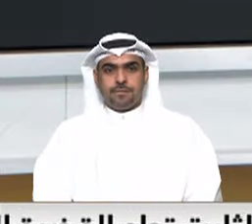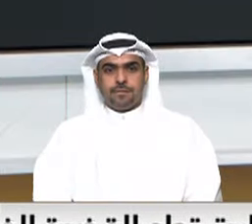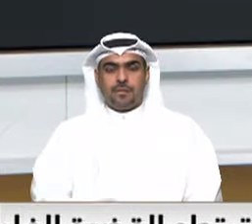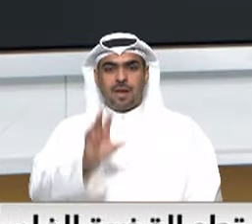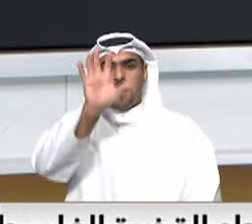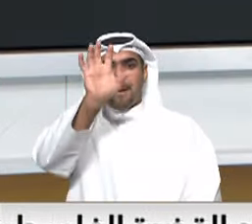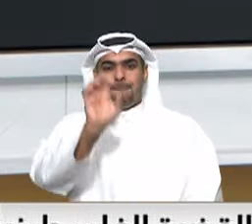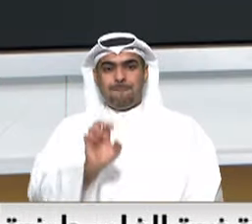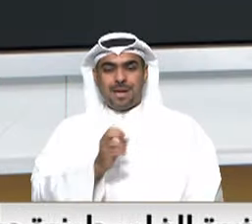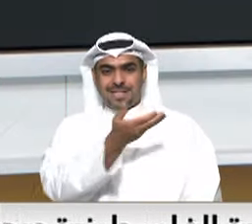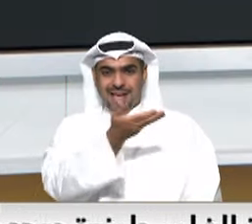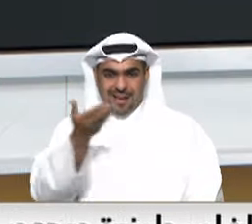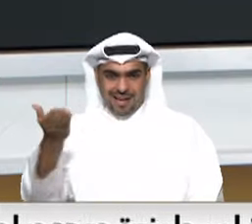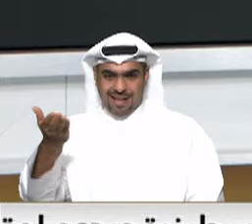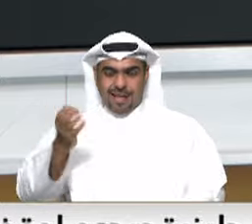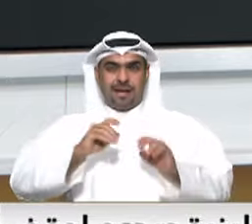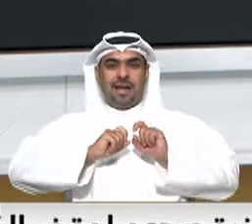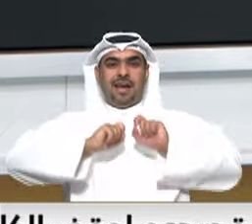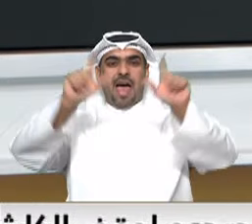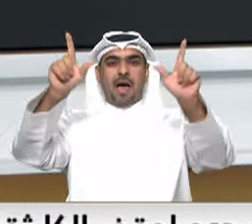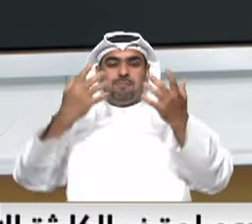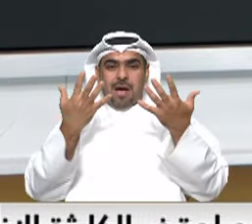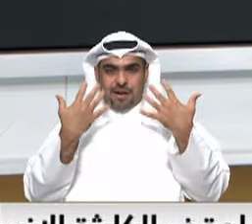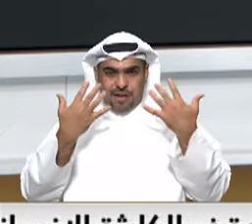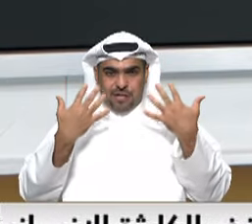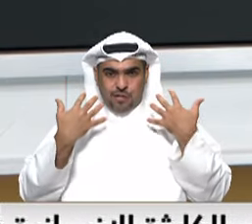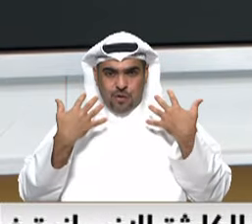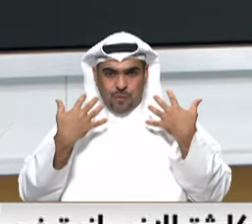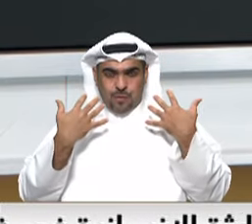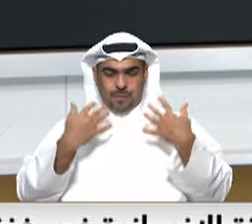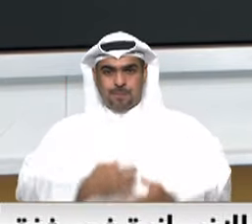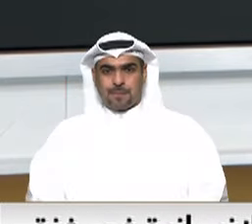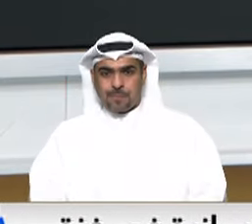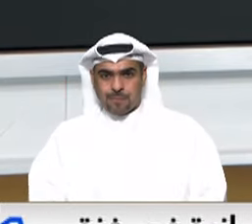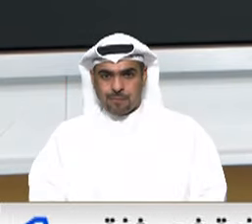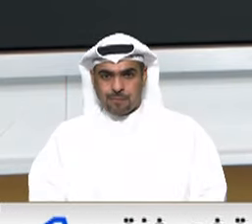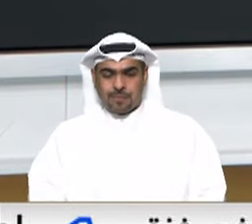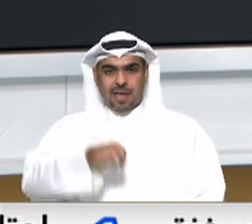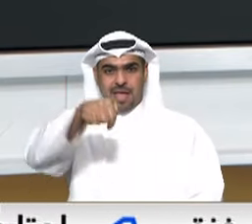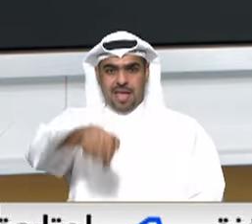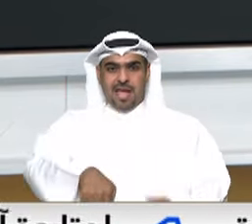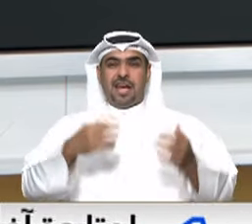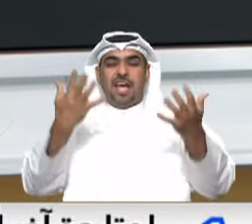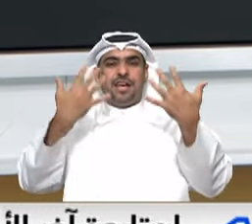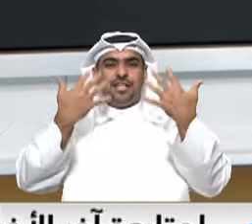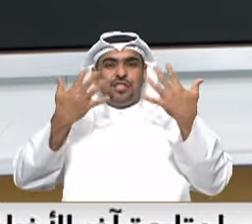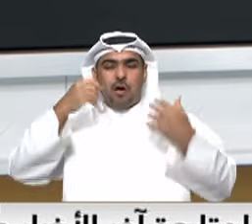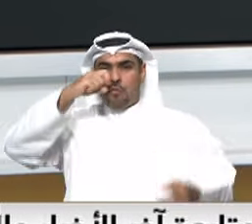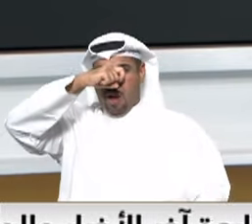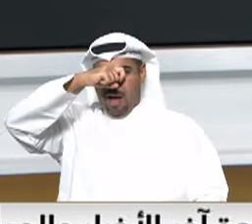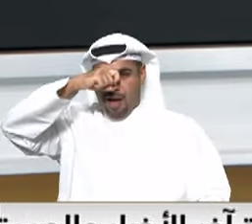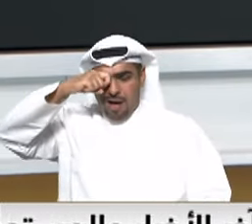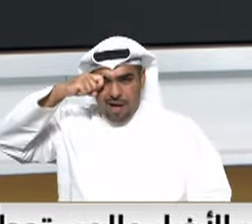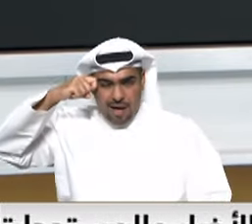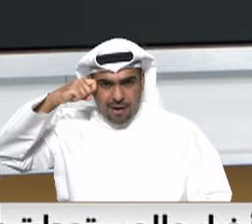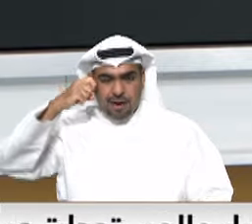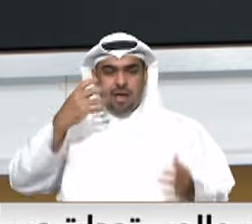أسعد الله أوقاتكم أعزائي المشاهدين، نأخذكم بجولة والأرصال الجوية وطقسنا. طقس صيفي حار جاف، درجات الحرارة